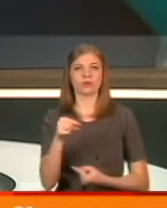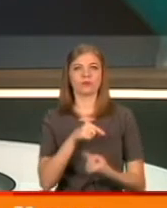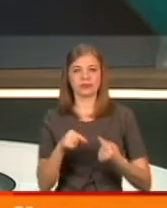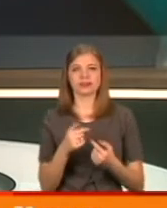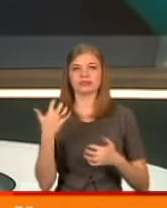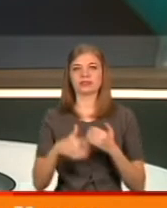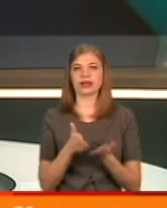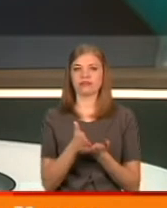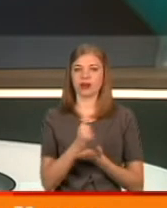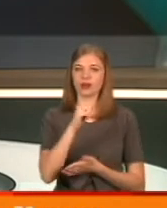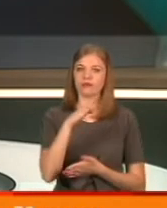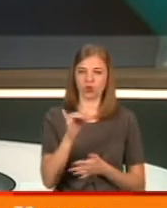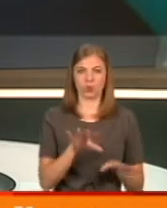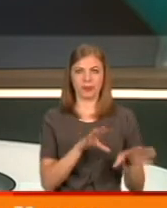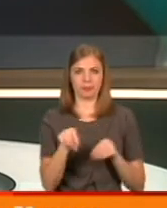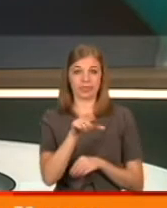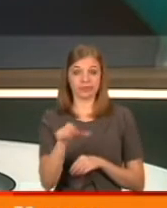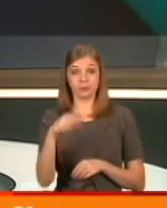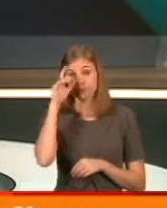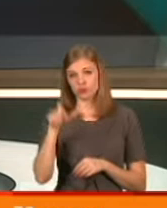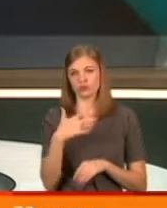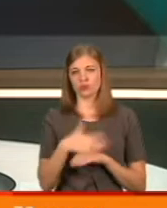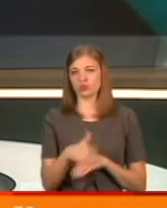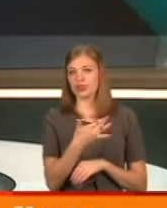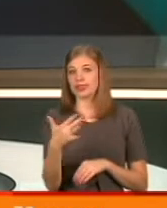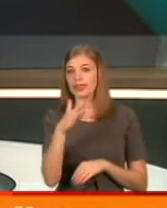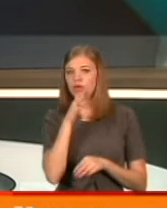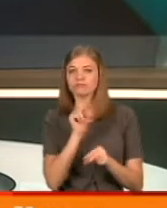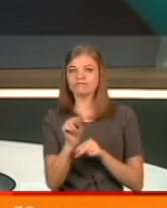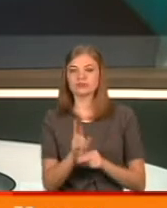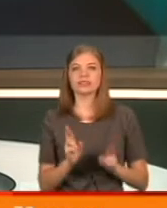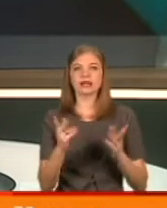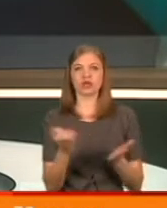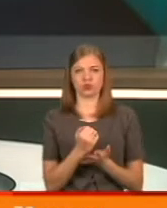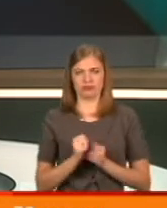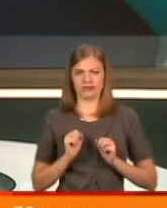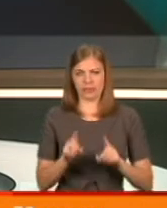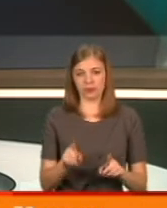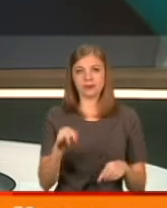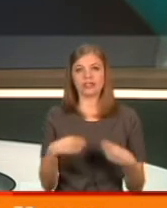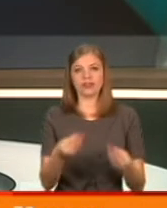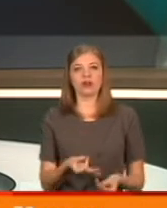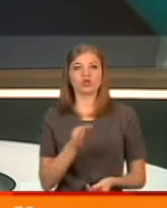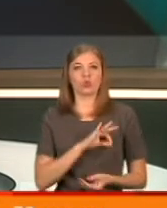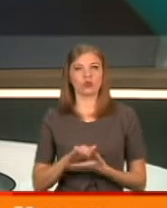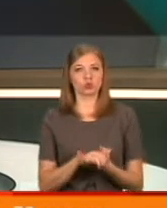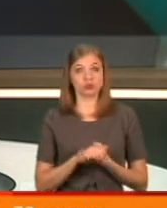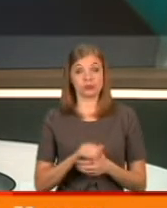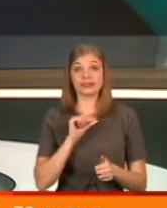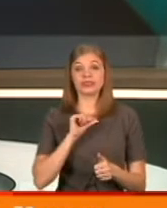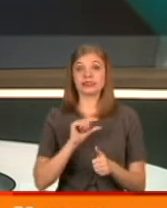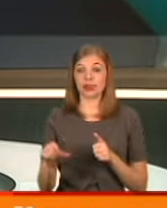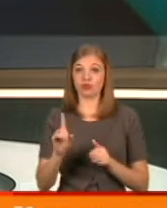серед ветеранів АТО та переселенців. Чоловік уже кілька років навчає, як заробляти самим і давати користь суспільству. Саме